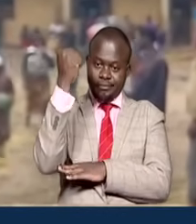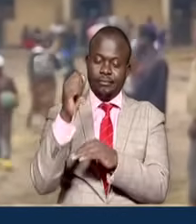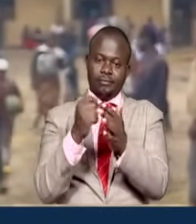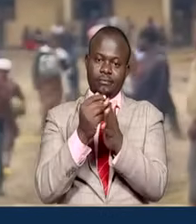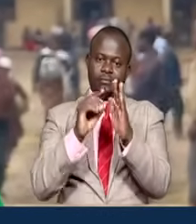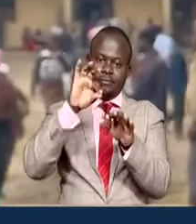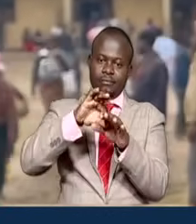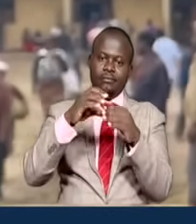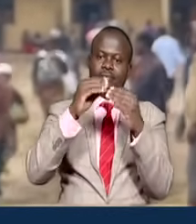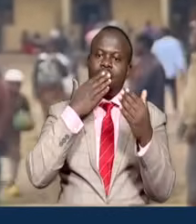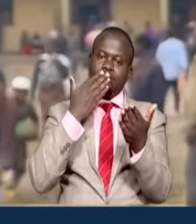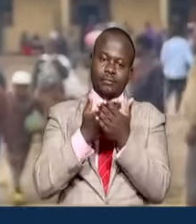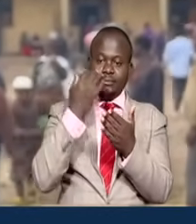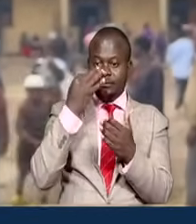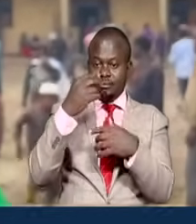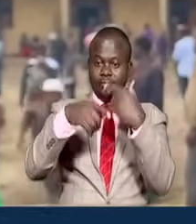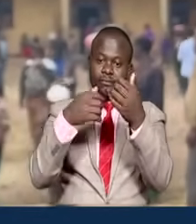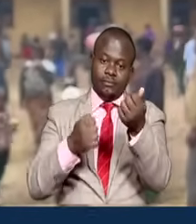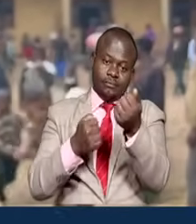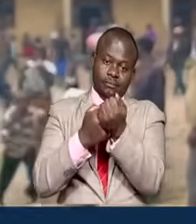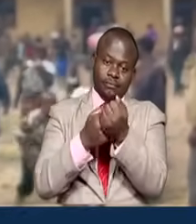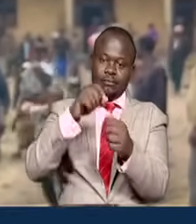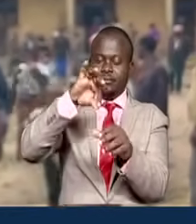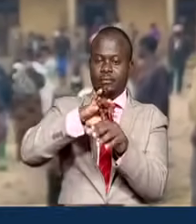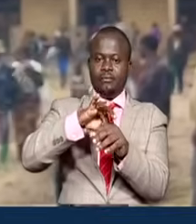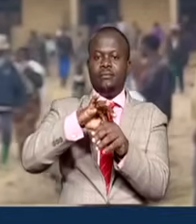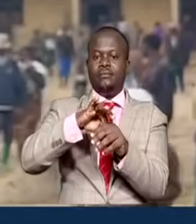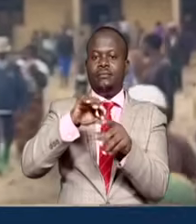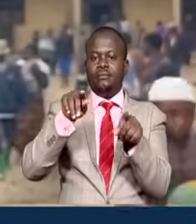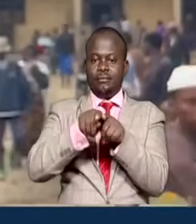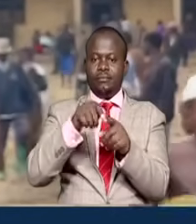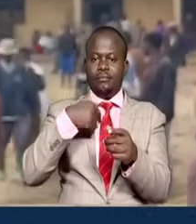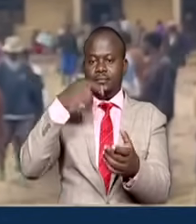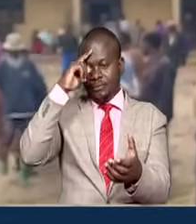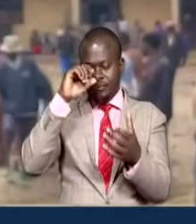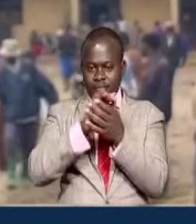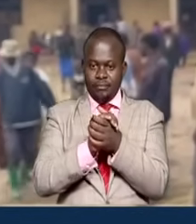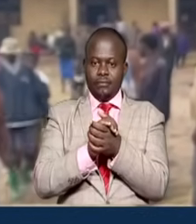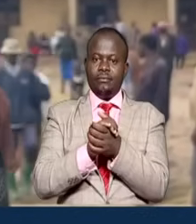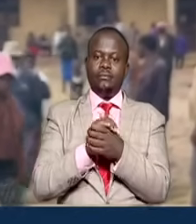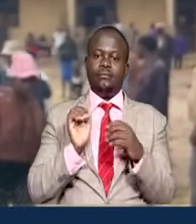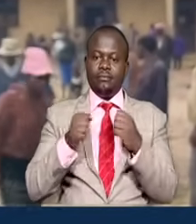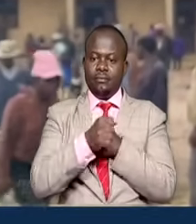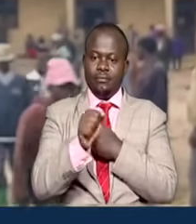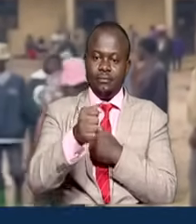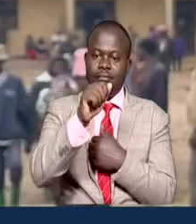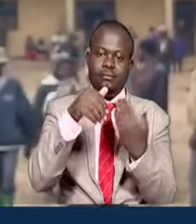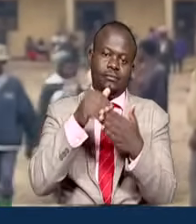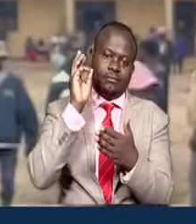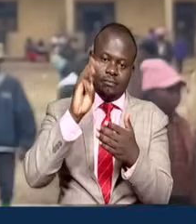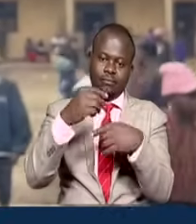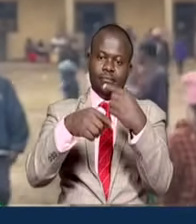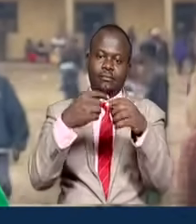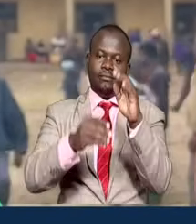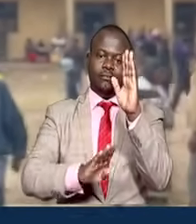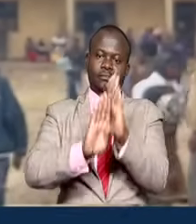bwiza nidukomeza kubashigikira twabatoye kuko twabagiriye icyizere bwa bukerarugendo buzakomeza